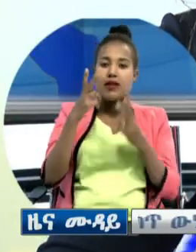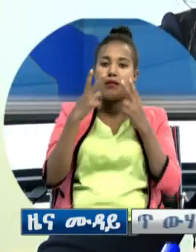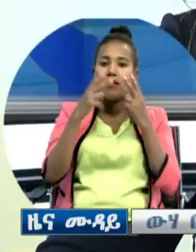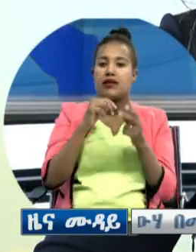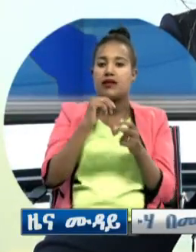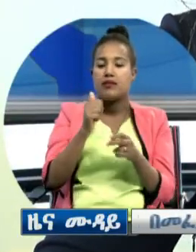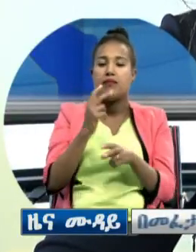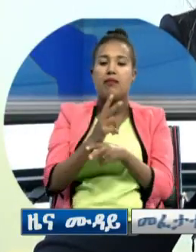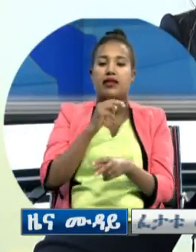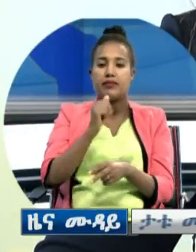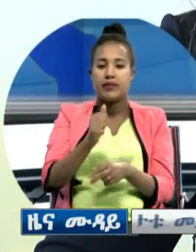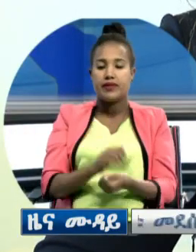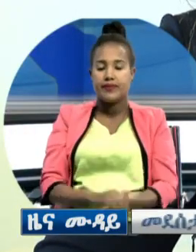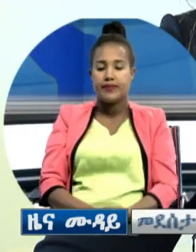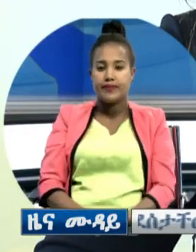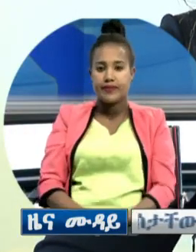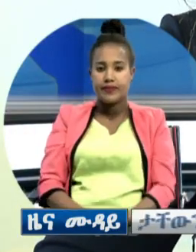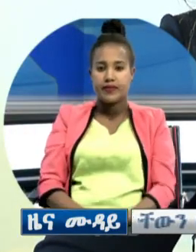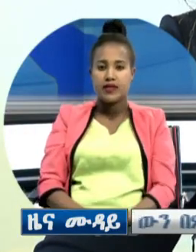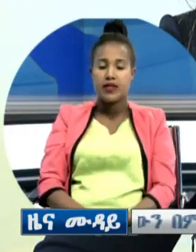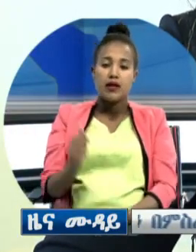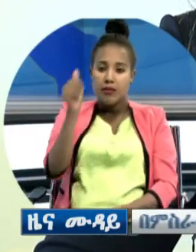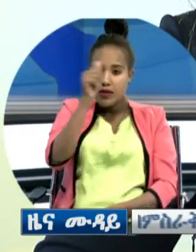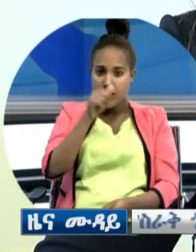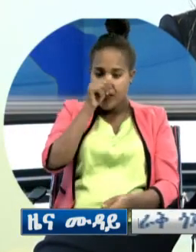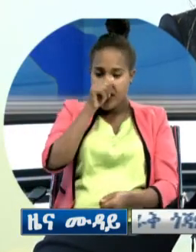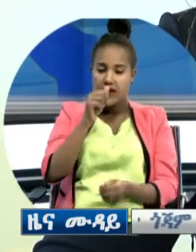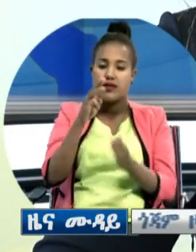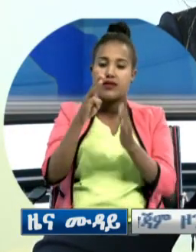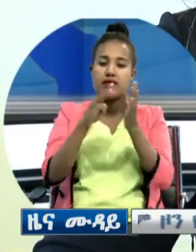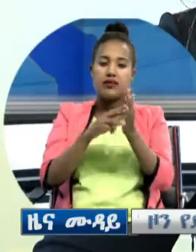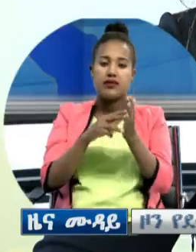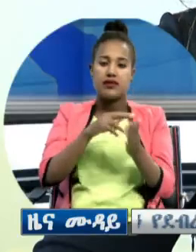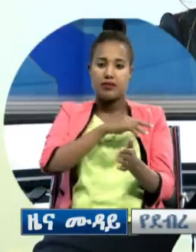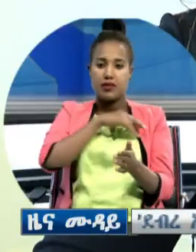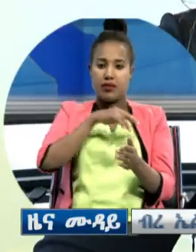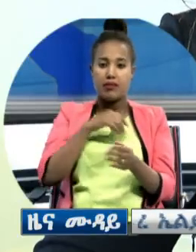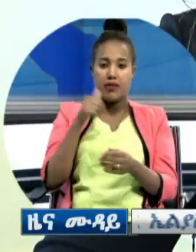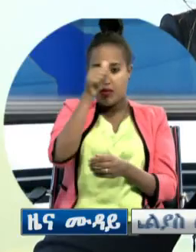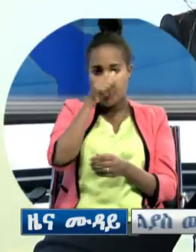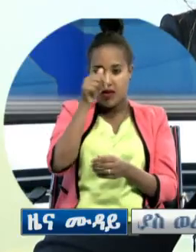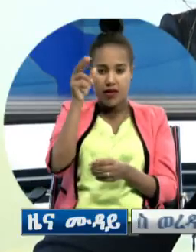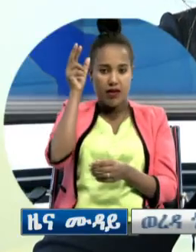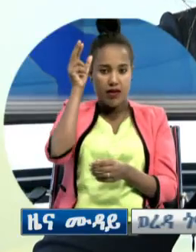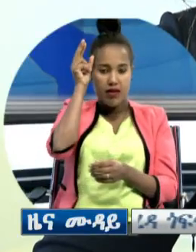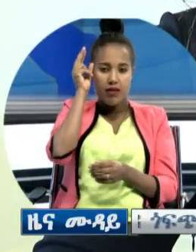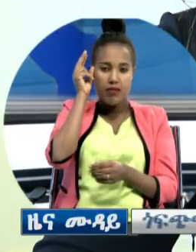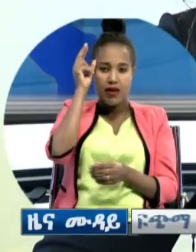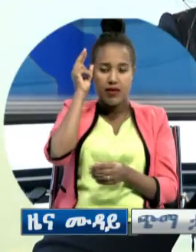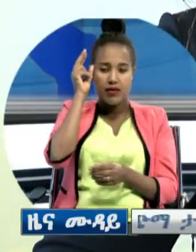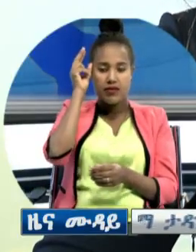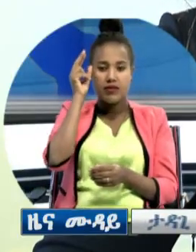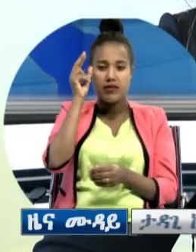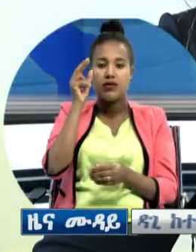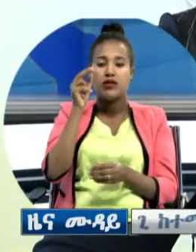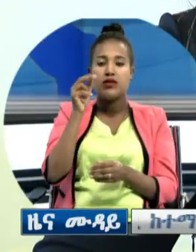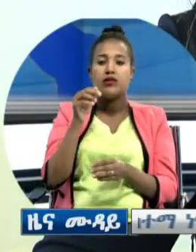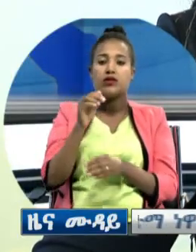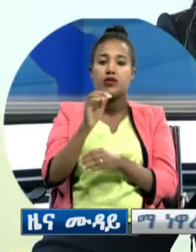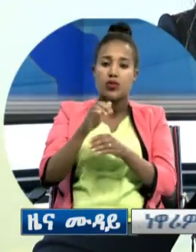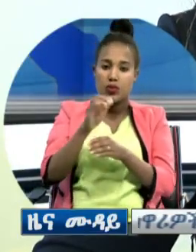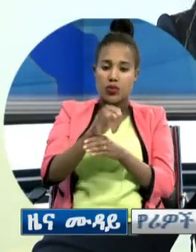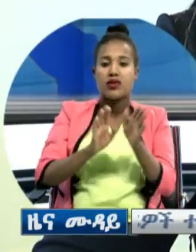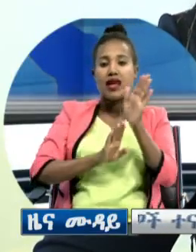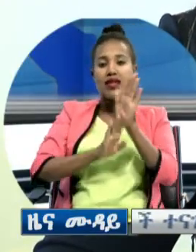የማይጠበቅ ከኢትዮጵያዊነት ባህል የማይጠበቅ በኢትዮጵያ ስነ ምግባር በኢትዮጵያ ባህል ተኮትኩቶ ያደገ